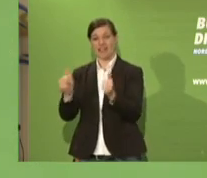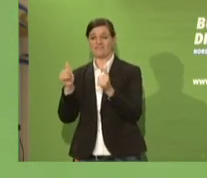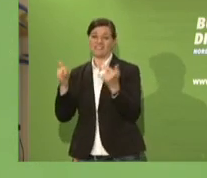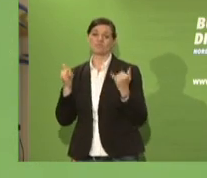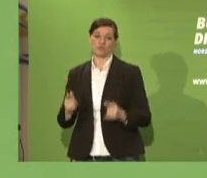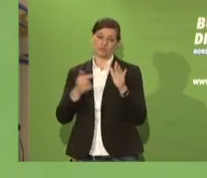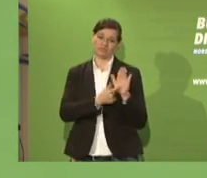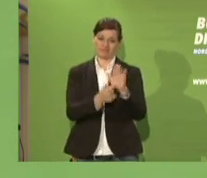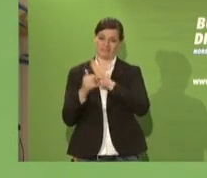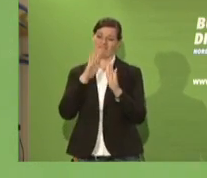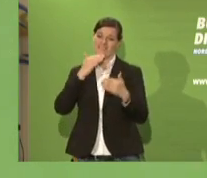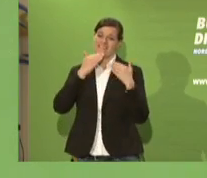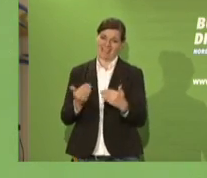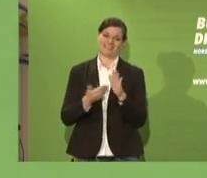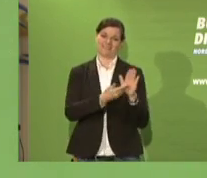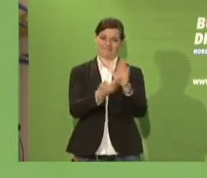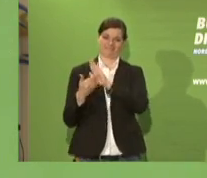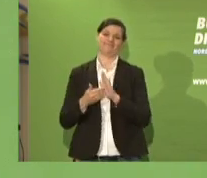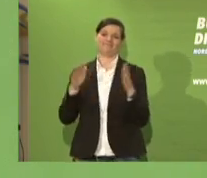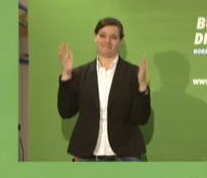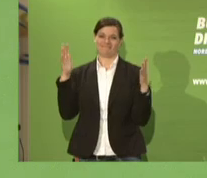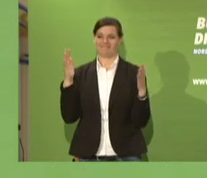muss. Auch das muss noch mal gesagt werden.